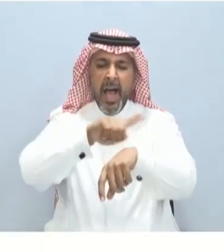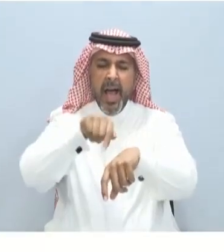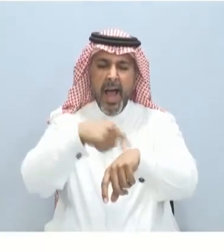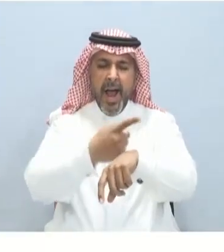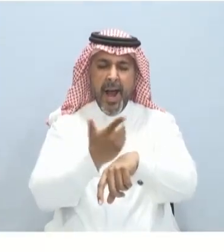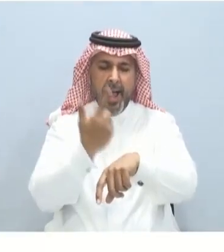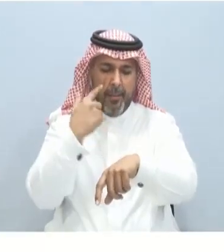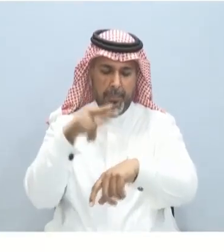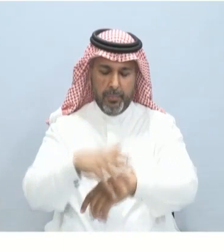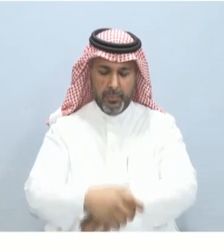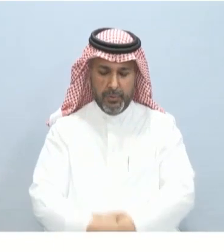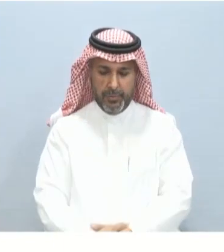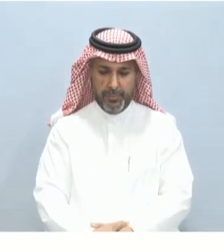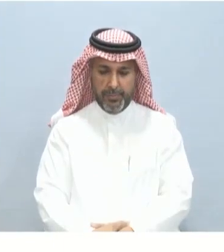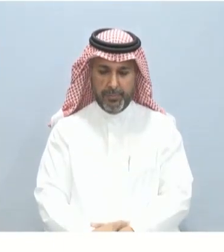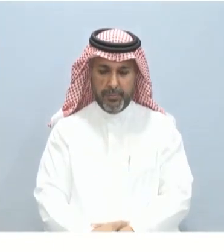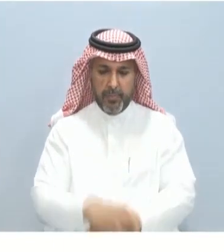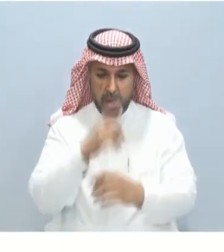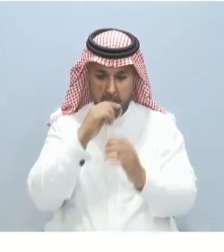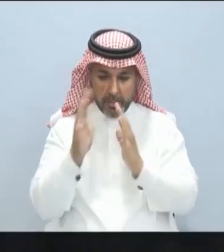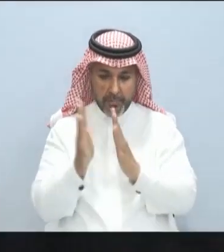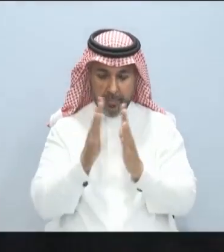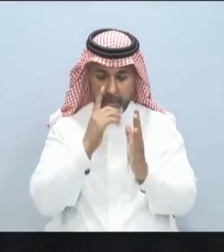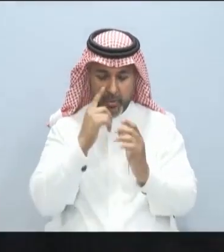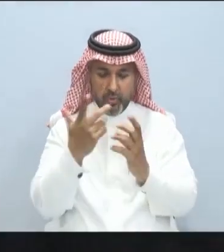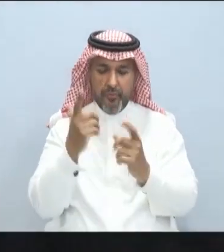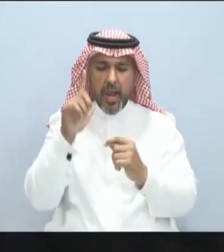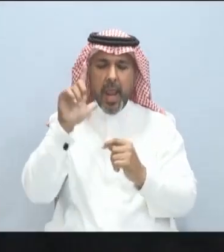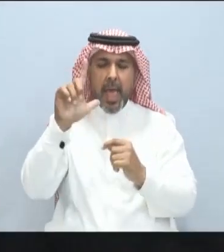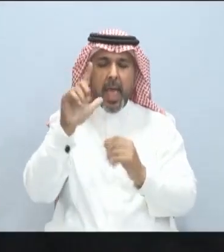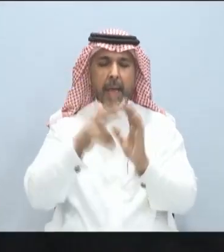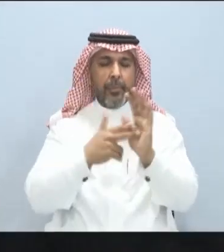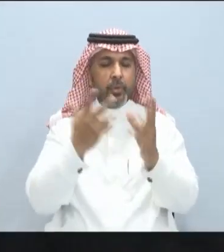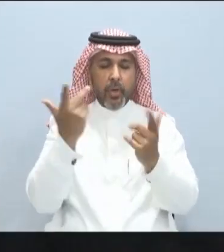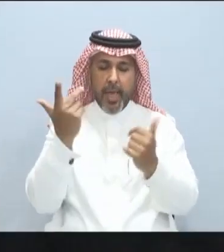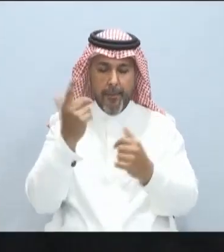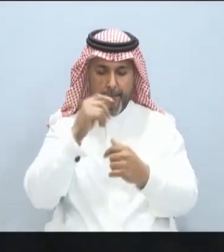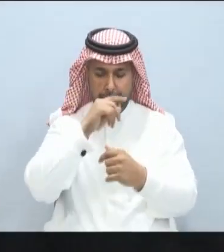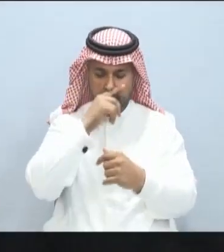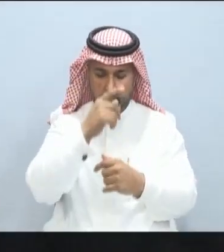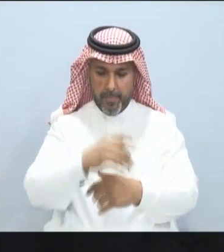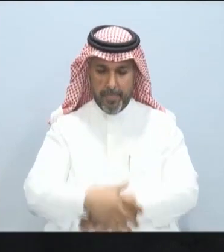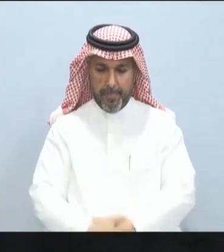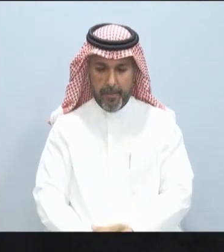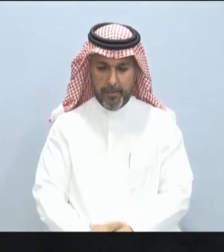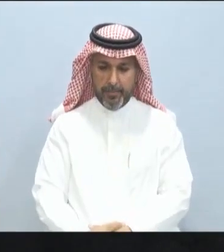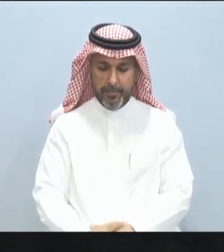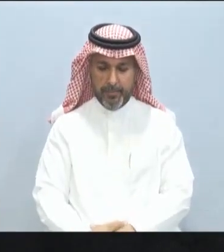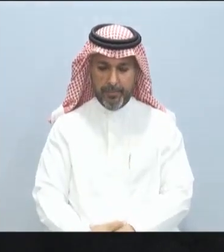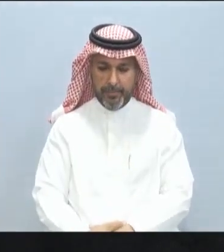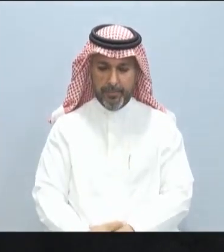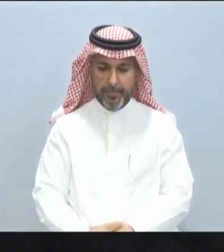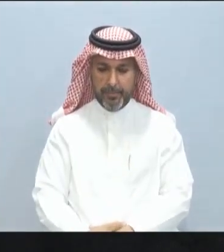ثلاثيه الحد هنا نحتاج الى ايجاد قيمه لام كما نلاحظ تحليل ثلاثيه الحد على صوره المربع الكامل